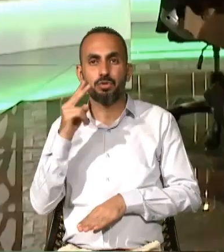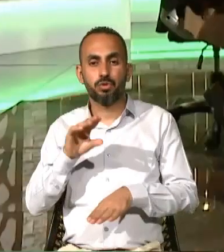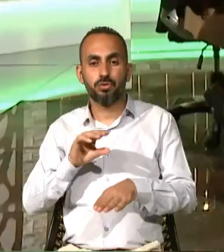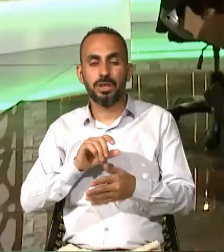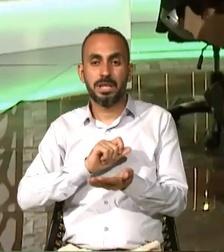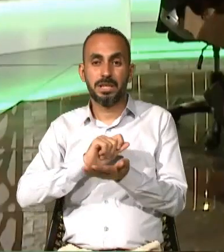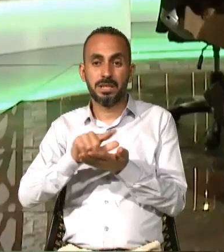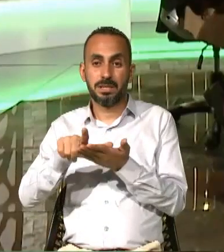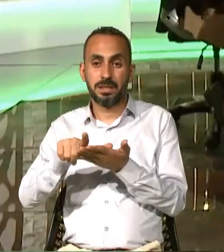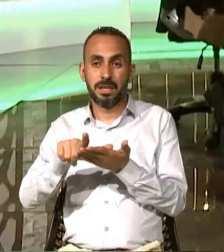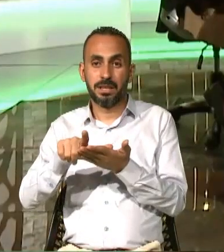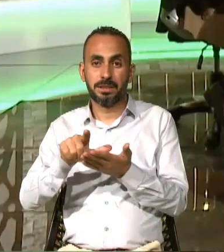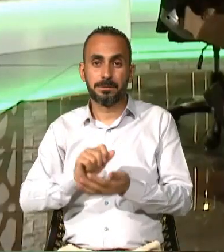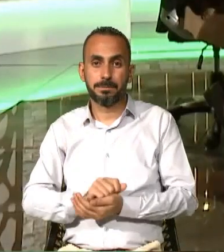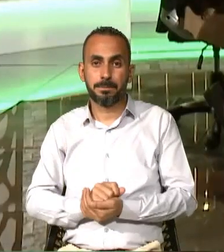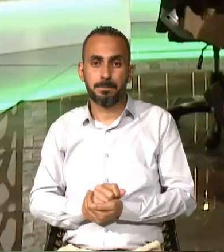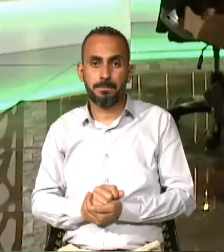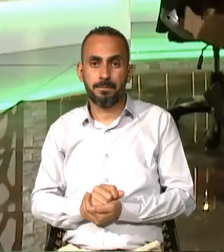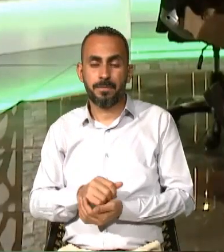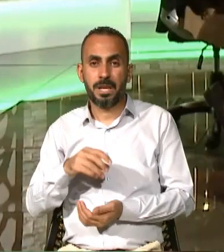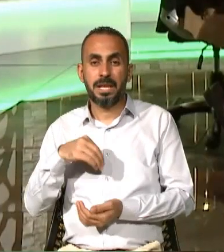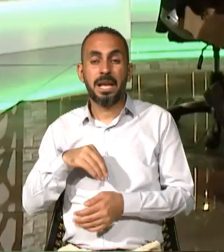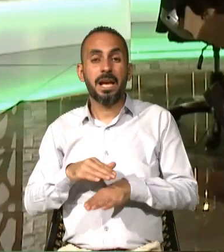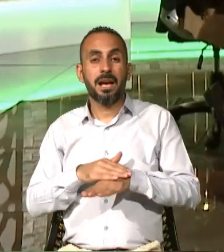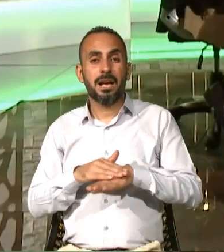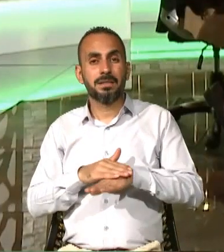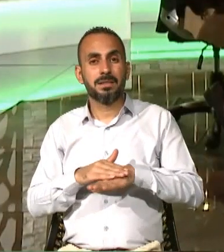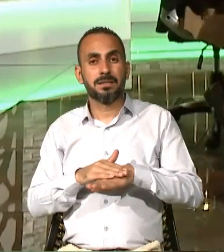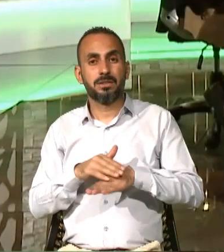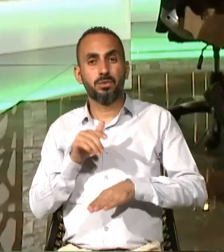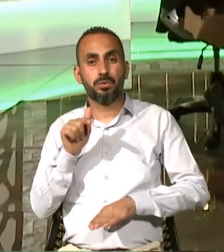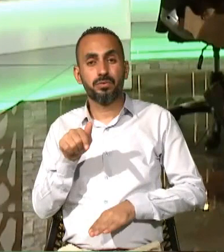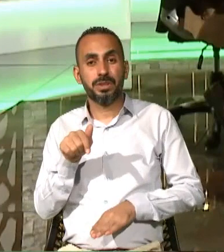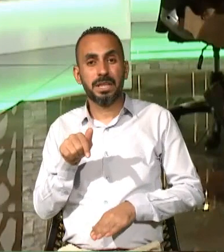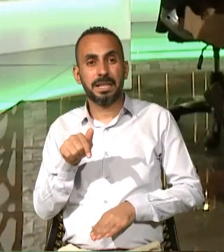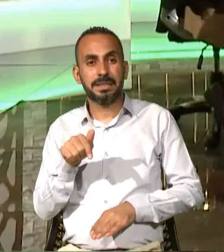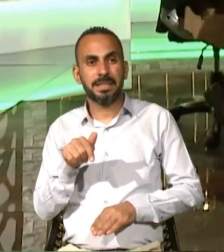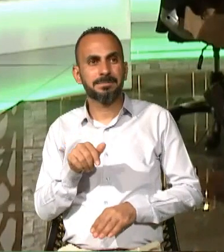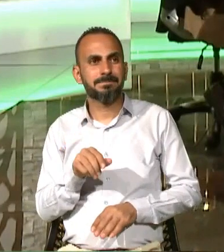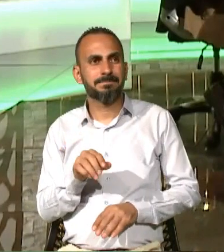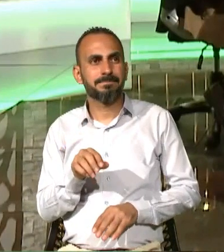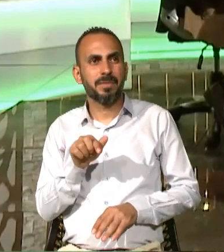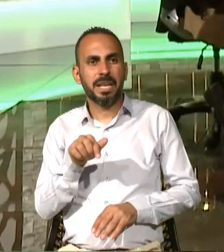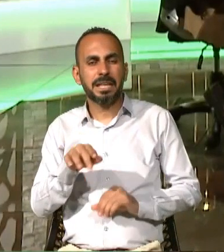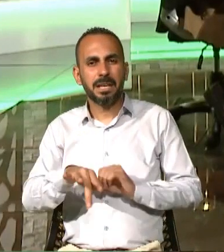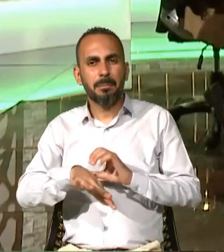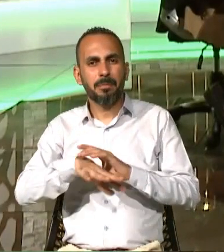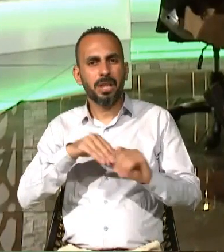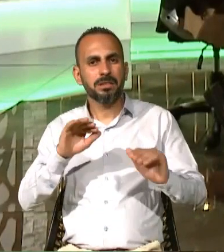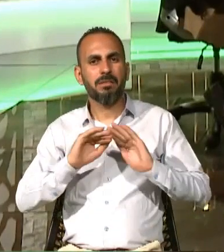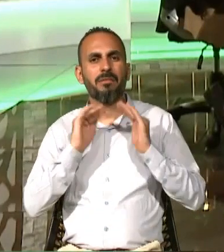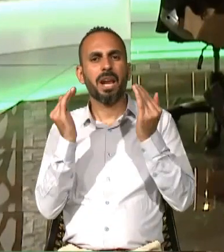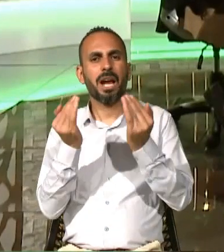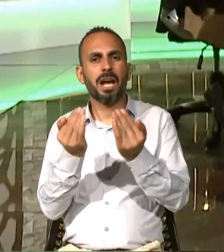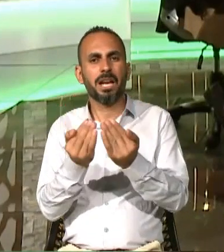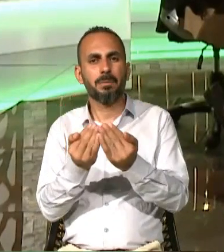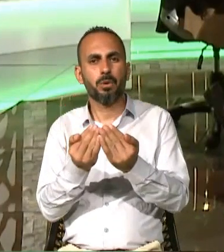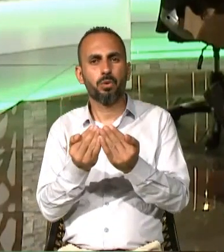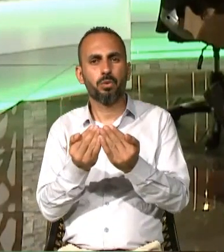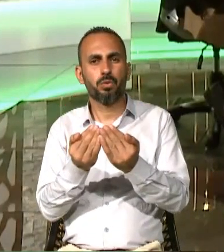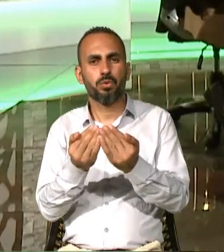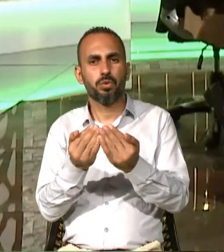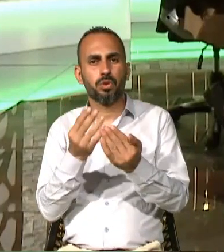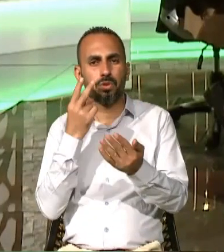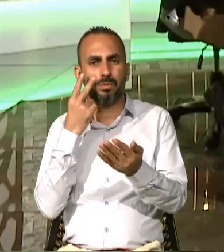الأخيرة. أنا حاسس حتى إن في حاجة بتحصل في العالم كله حوالينا وكلنا ملاحظينها، إن